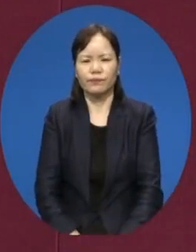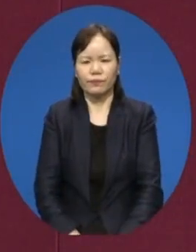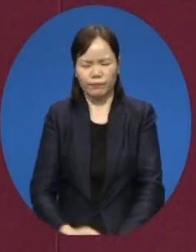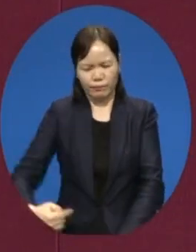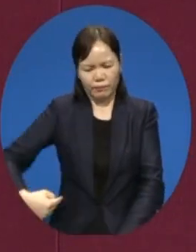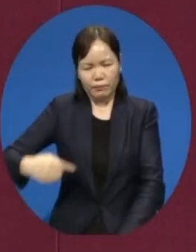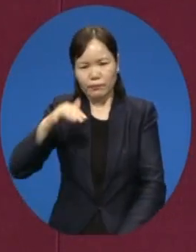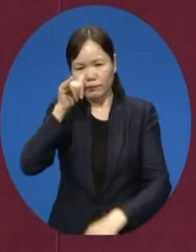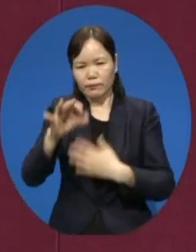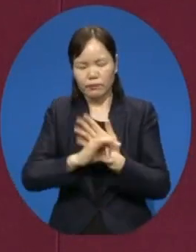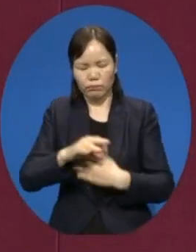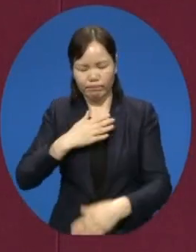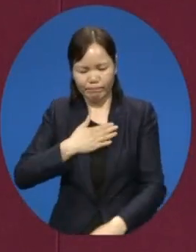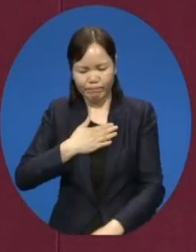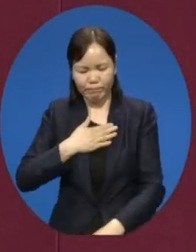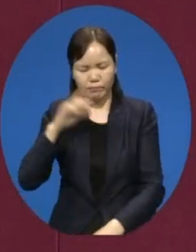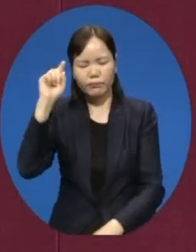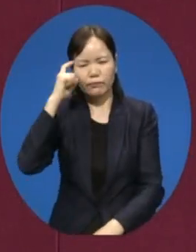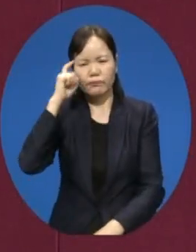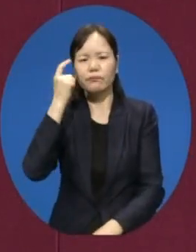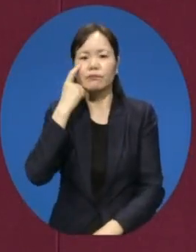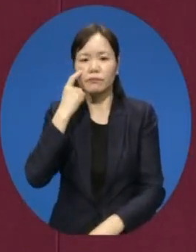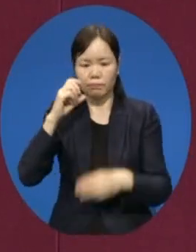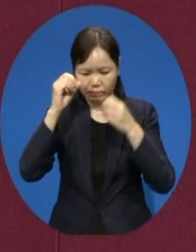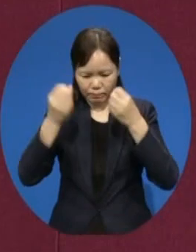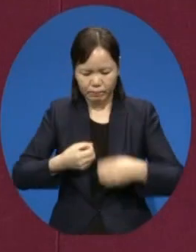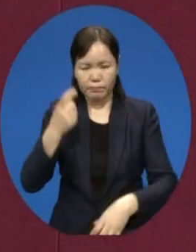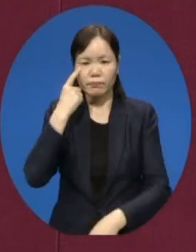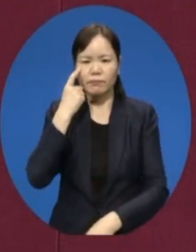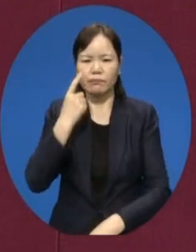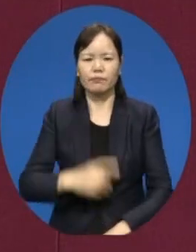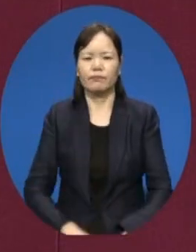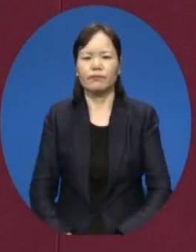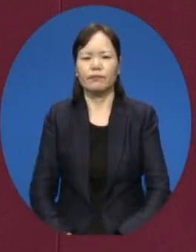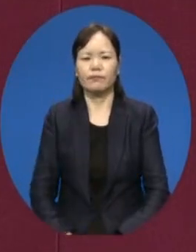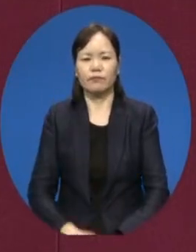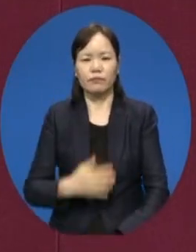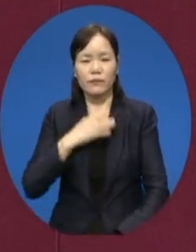양심이 있다면 가슴에 손을 얹고 한번 생각해 보십시오. 제 말이 틀렸습니까?